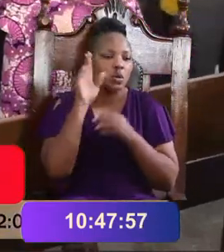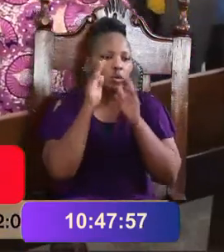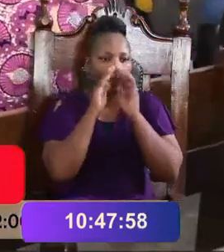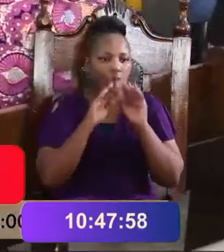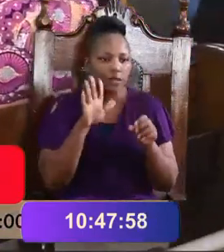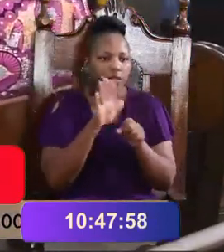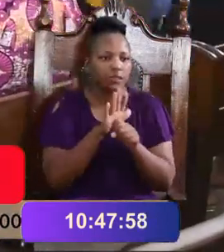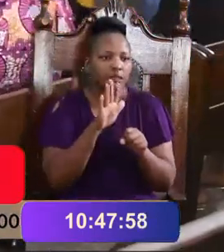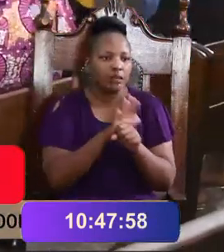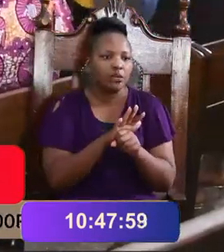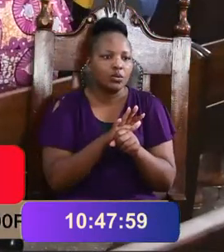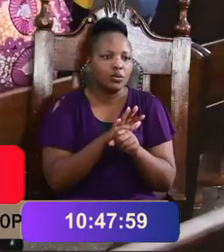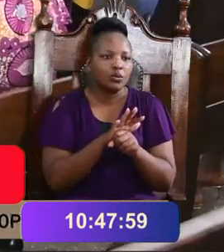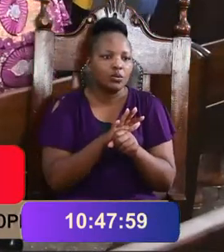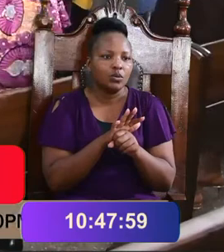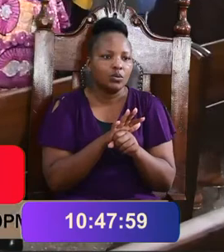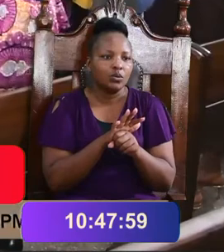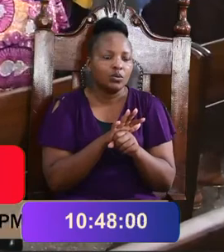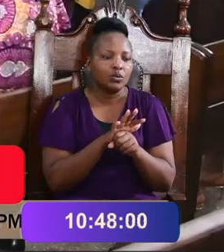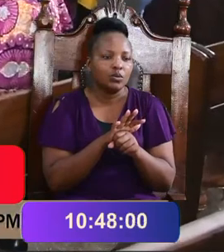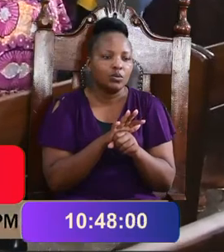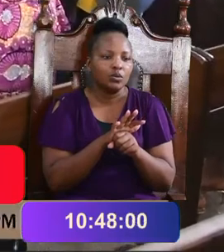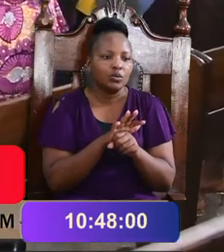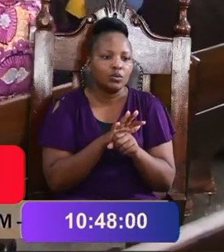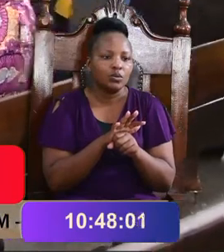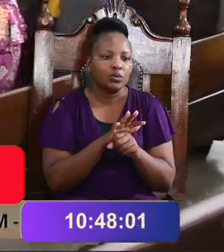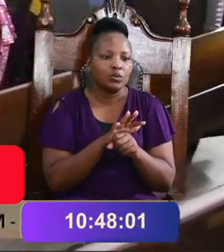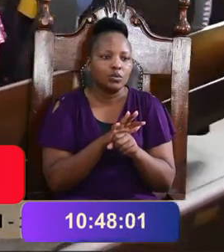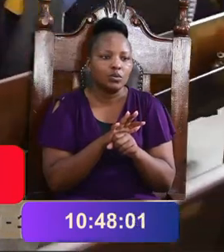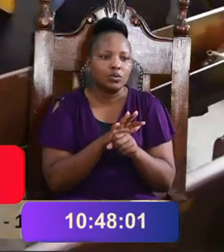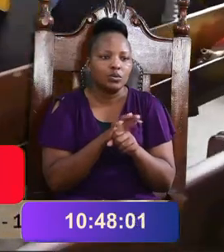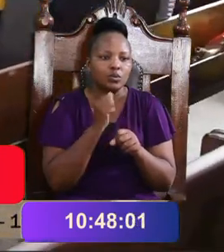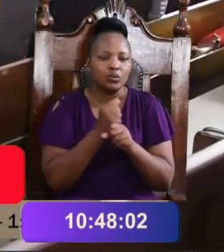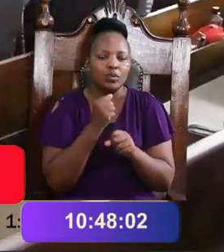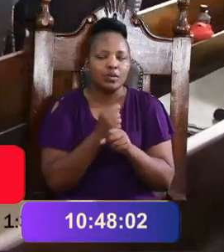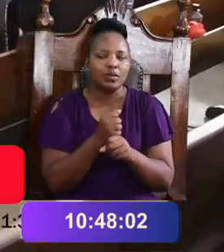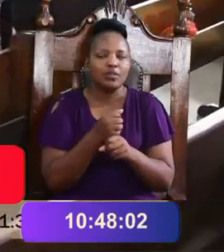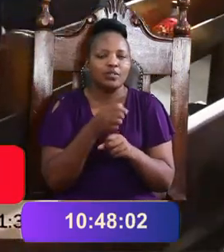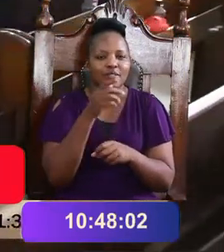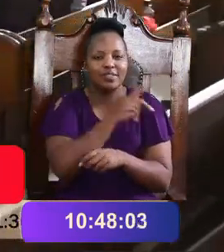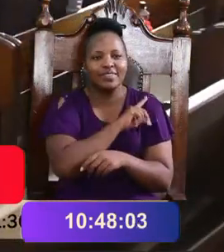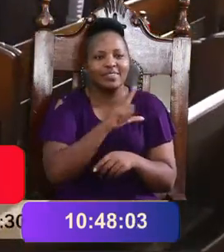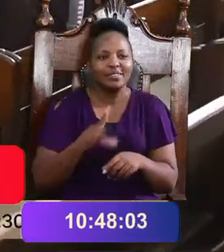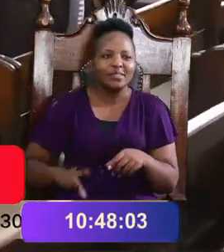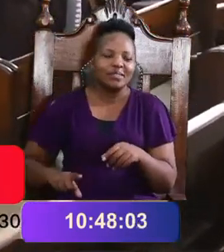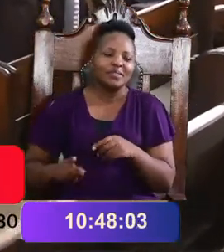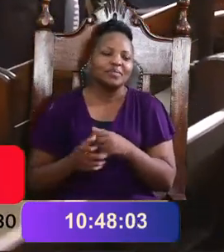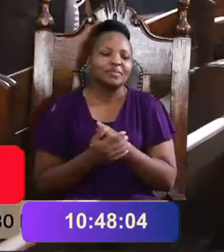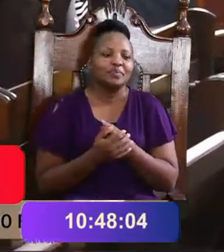zake Mwenyezi Mungu kwenda kuhudumu kazi yake Bwana.